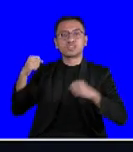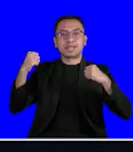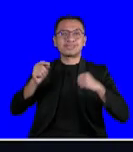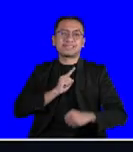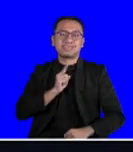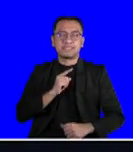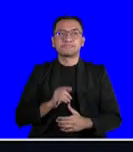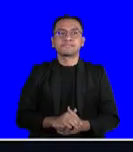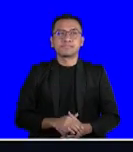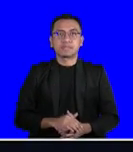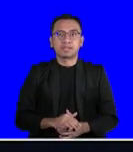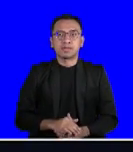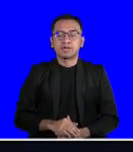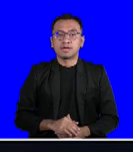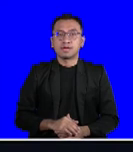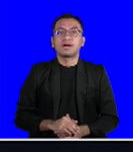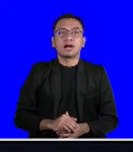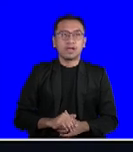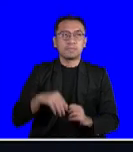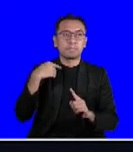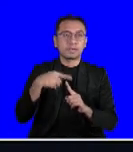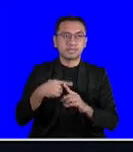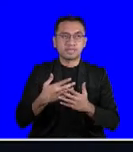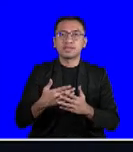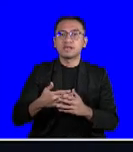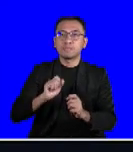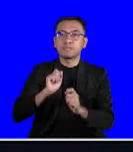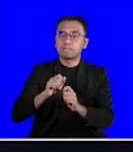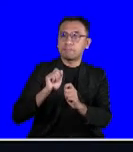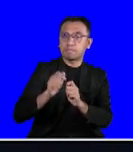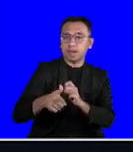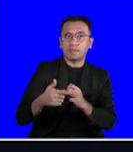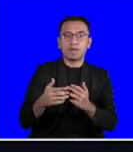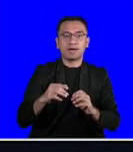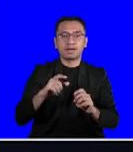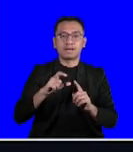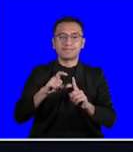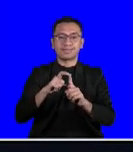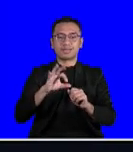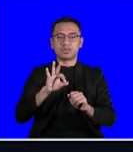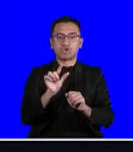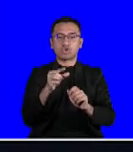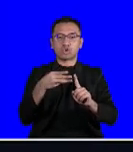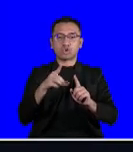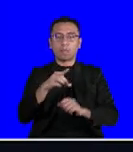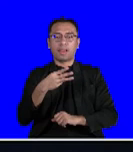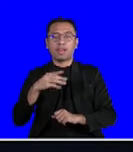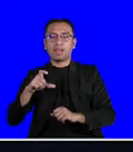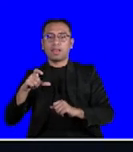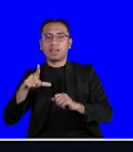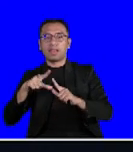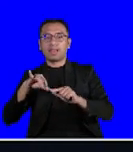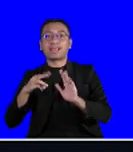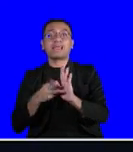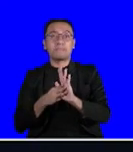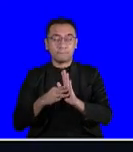swasta, mungkin Anda juga perlu mengambil fitur double claim, sehingga ketika Anda sudah menggunakan asuransi BPJS